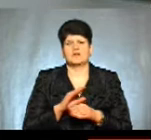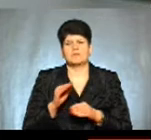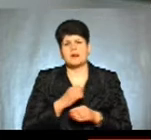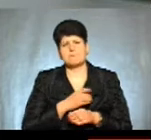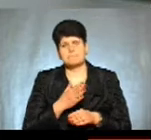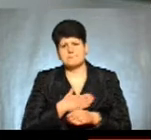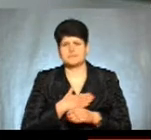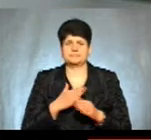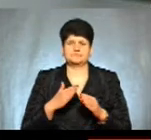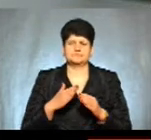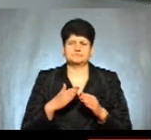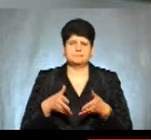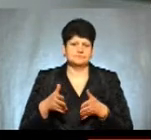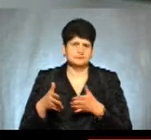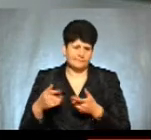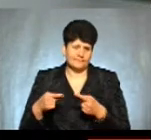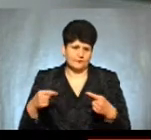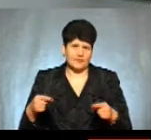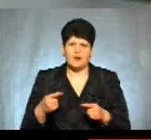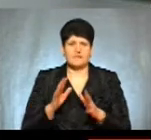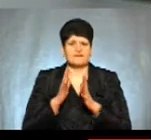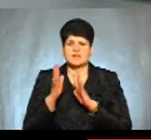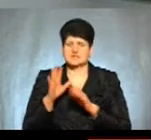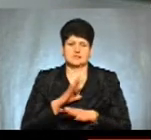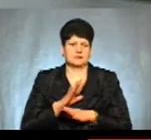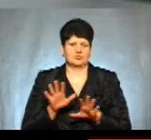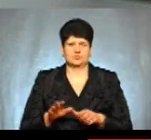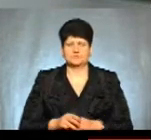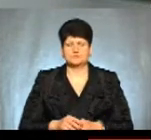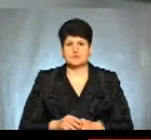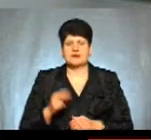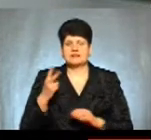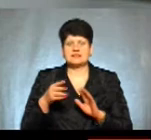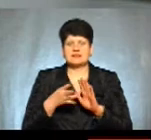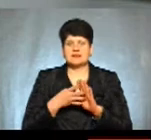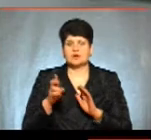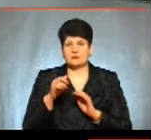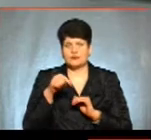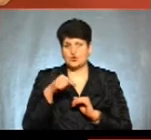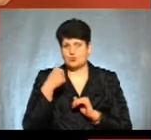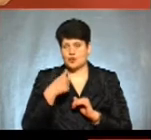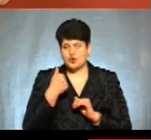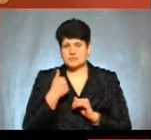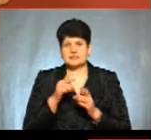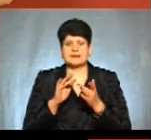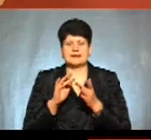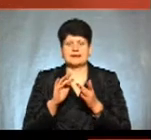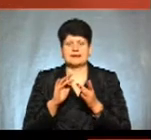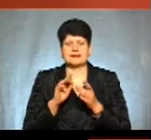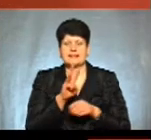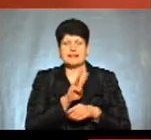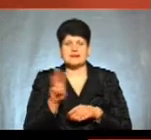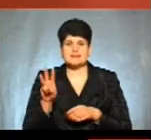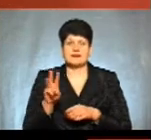чи приватних угідь, але в лісі їх не було. 29 березня в цьому році на сайті